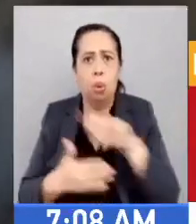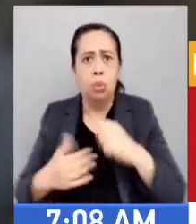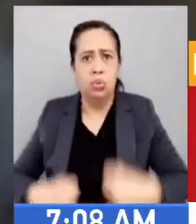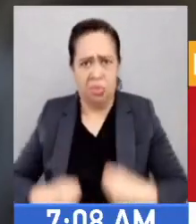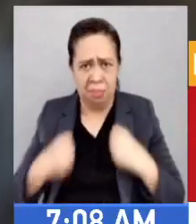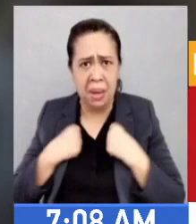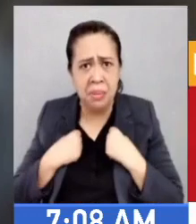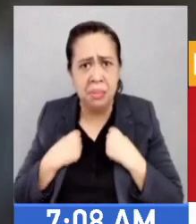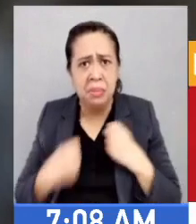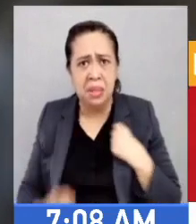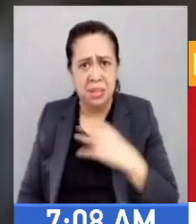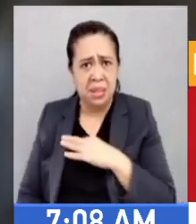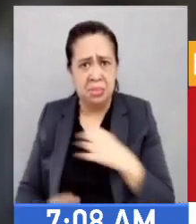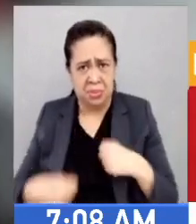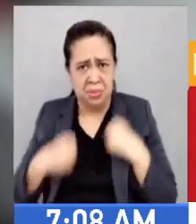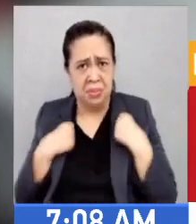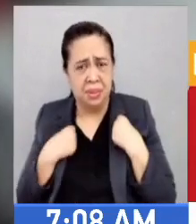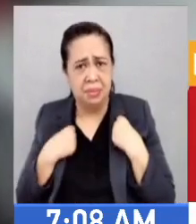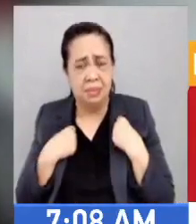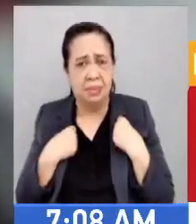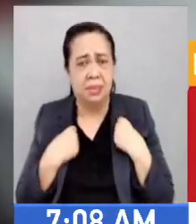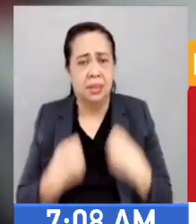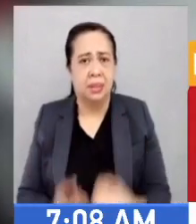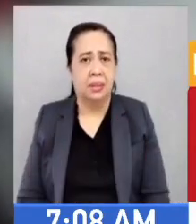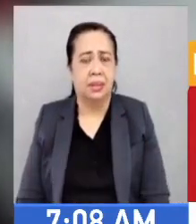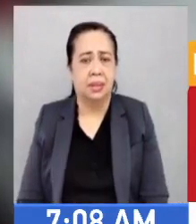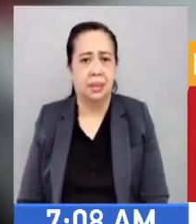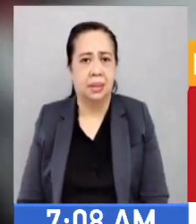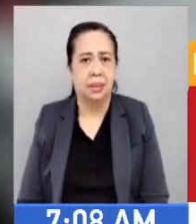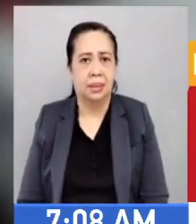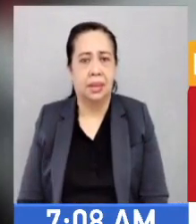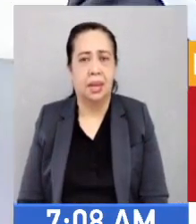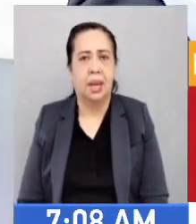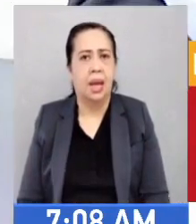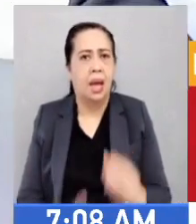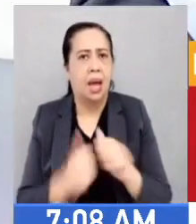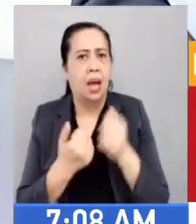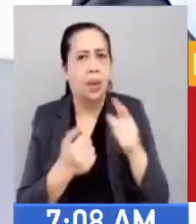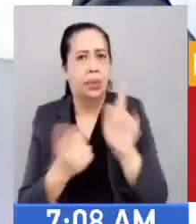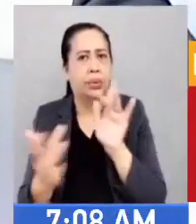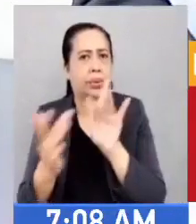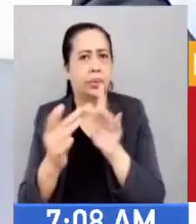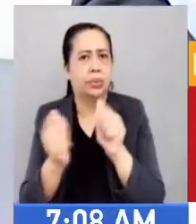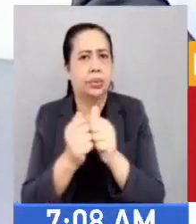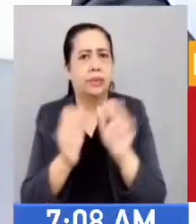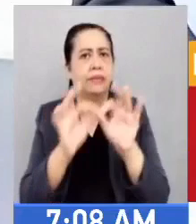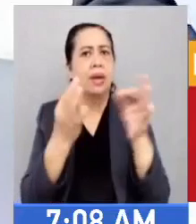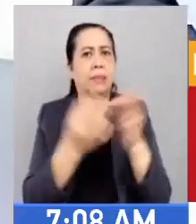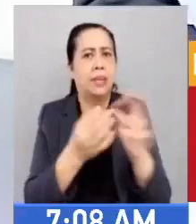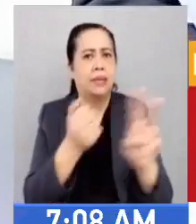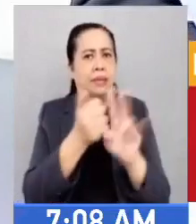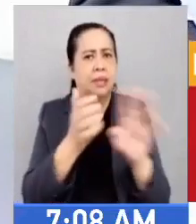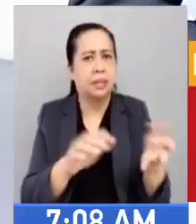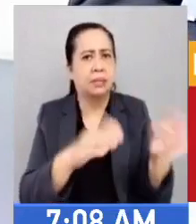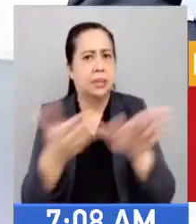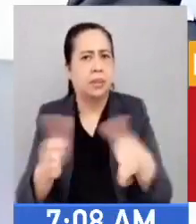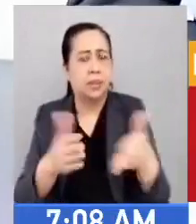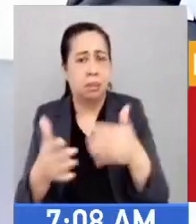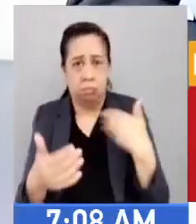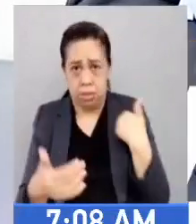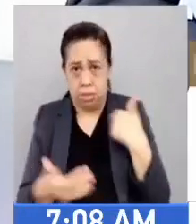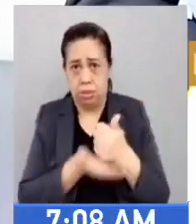Mm-hmm. Yes po, yes po. Mayor, kamusta pakipag-ugnayan nyo sa pamilya ng mga biktima at meron ho bang tulong